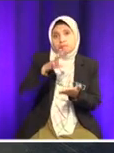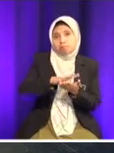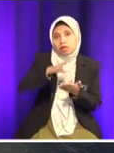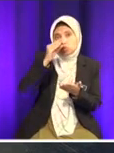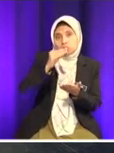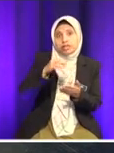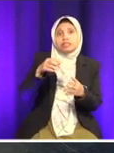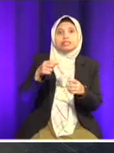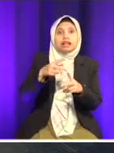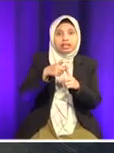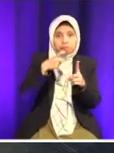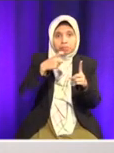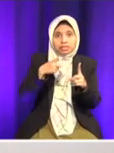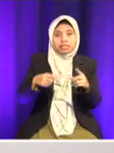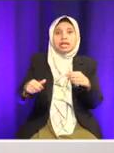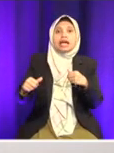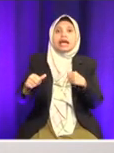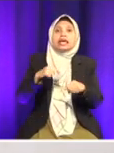activity ini